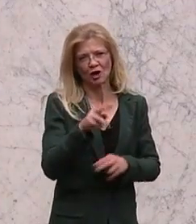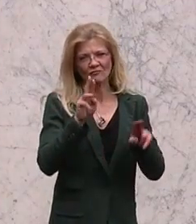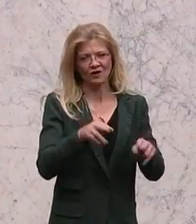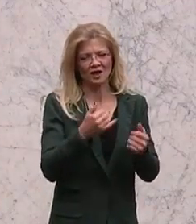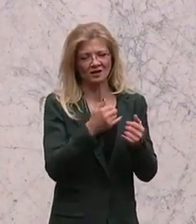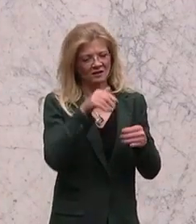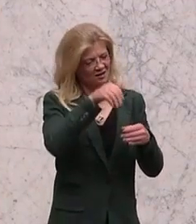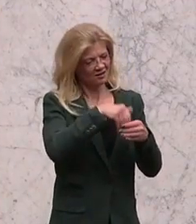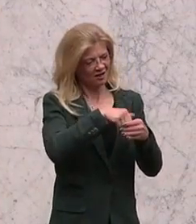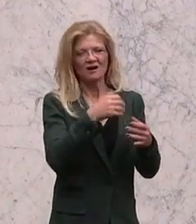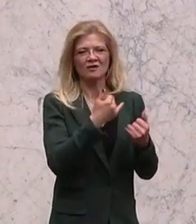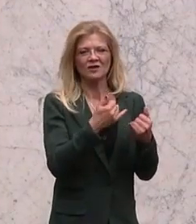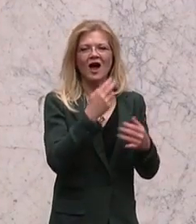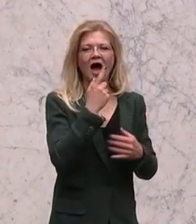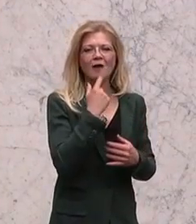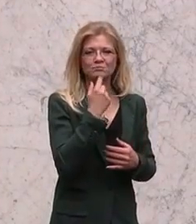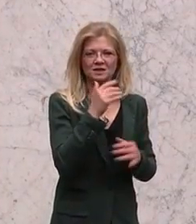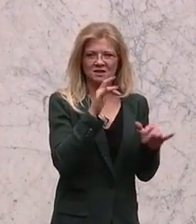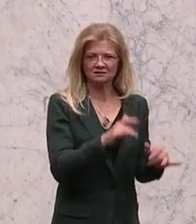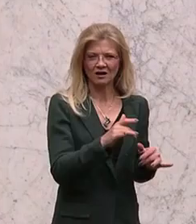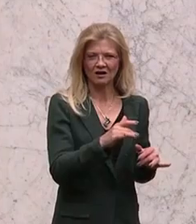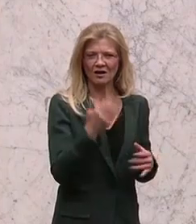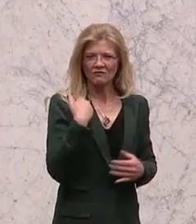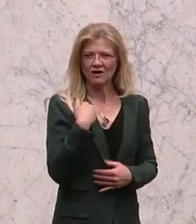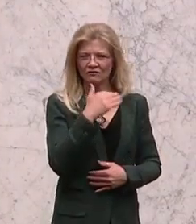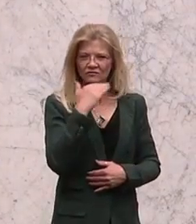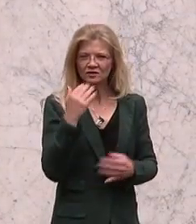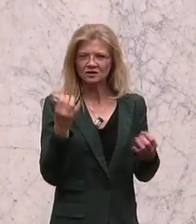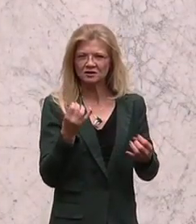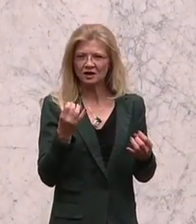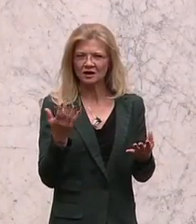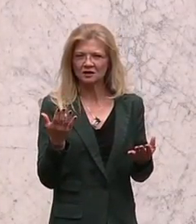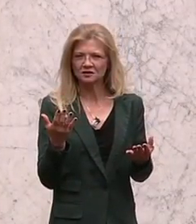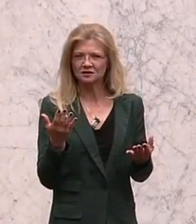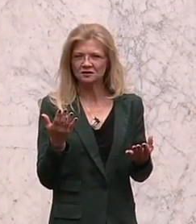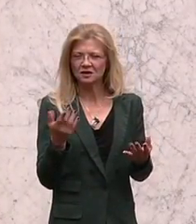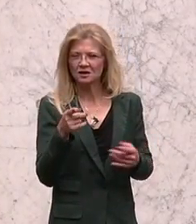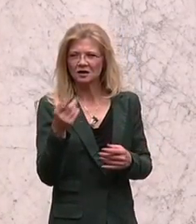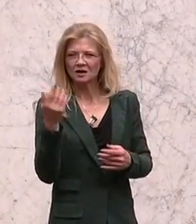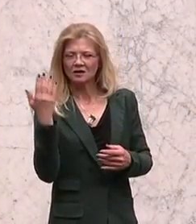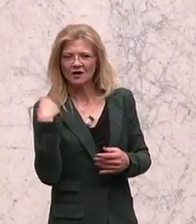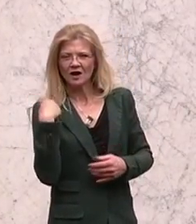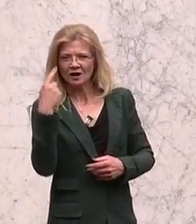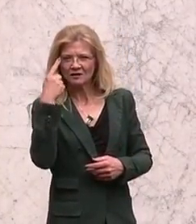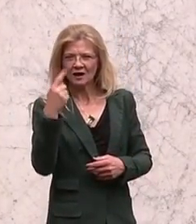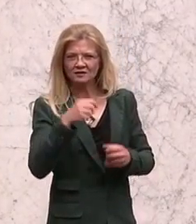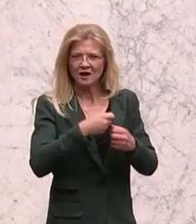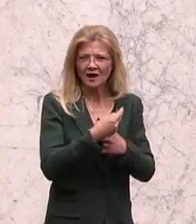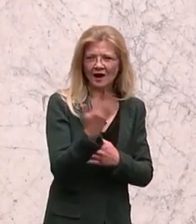Und da waren viele davon konfrontiert, dass man der Ansicht war, dass manche